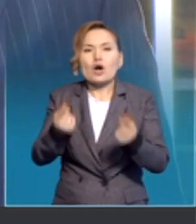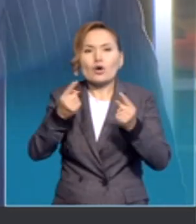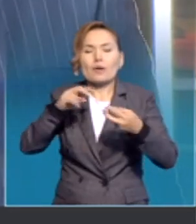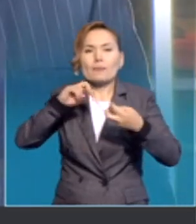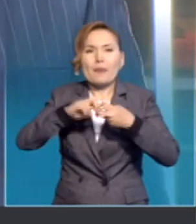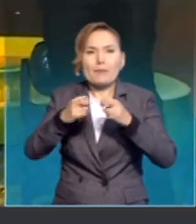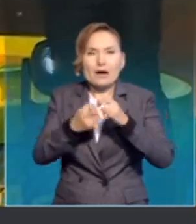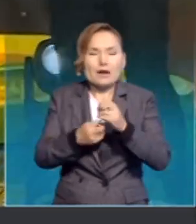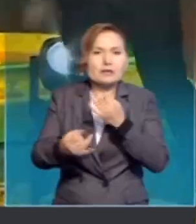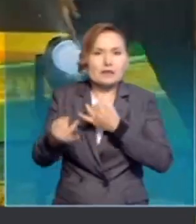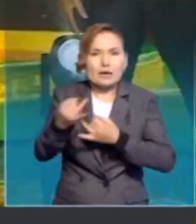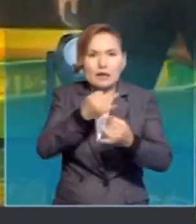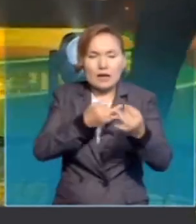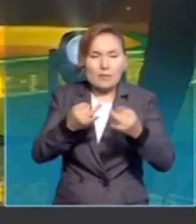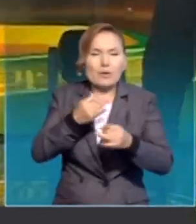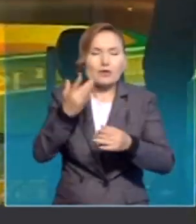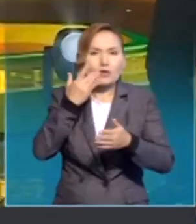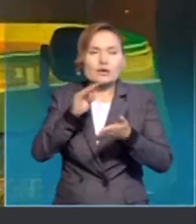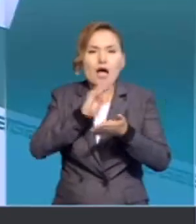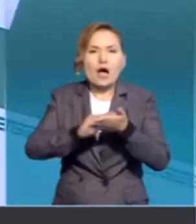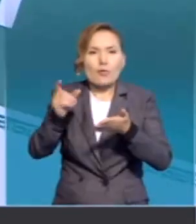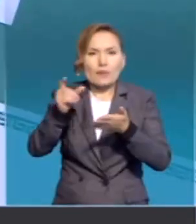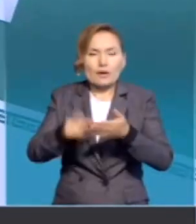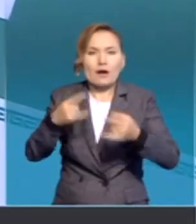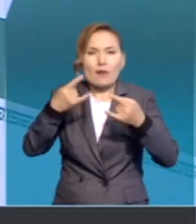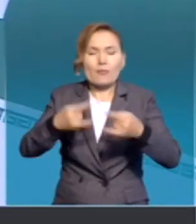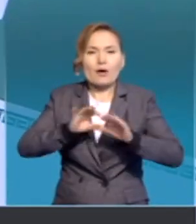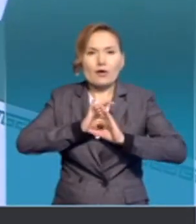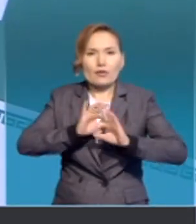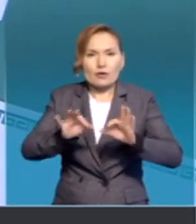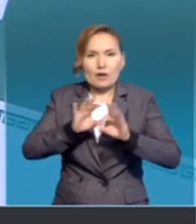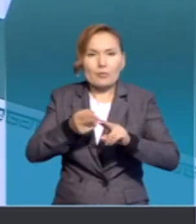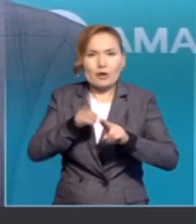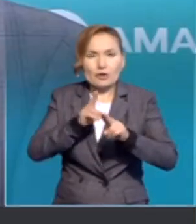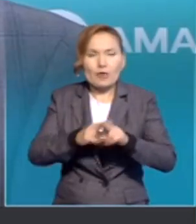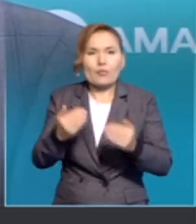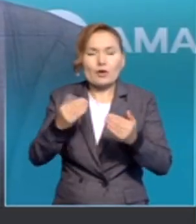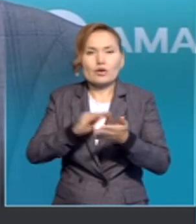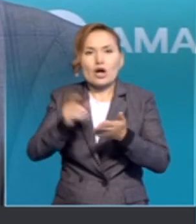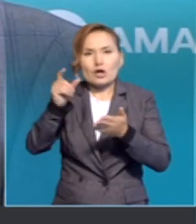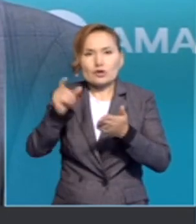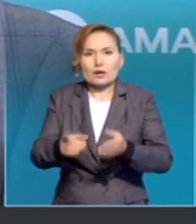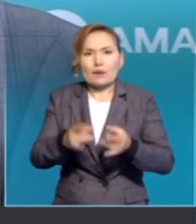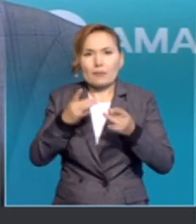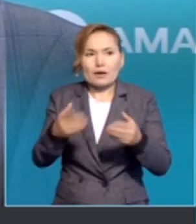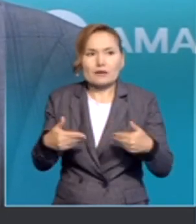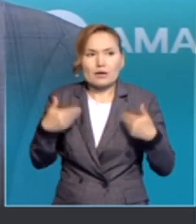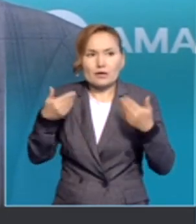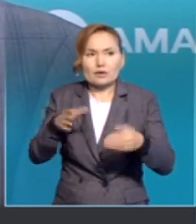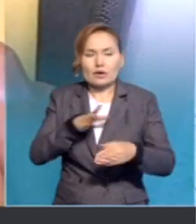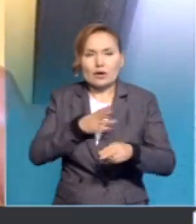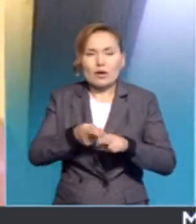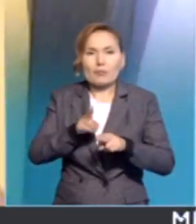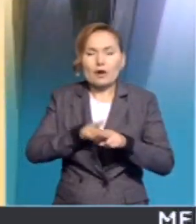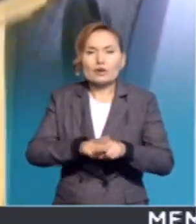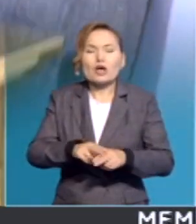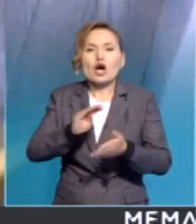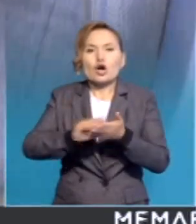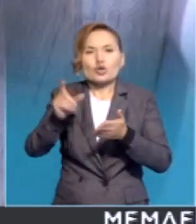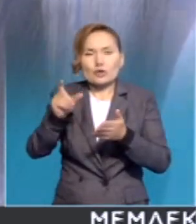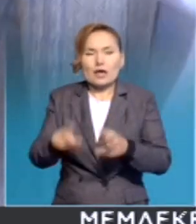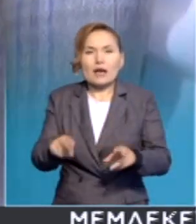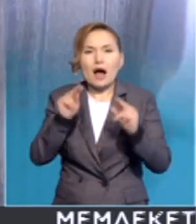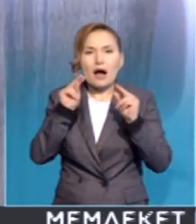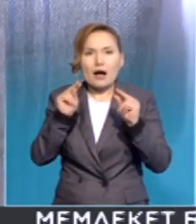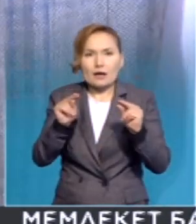мәселелерді қаузап, қалың көпшілікке жедел ақпарат таратып жүргендер құрметке бөленді. Журналист жалпы ақиқатты айтатын, нені көрді